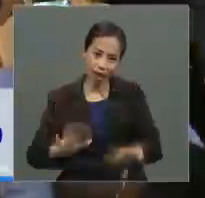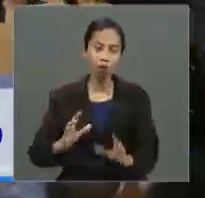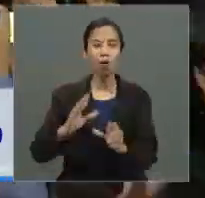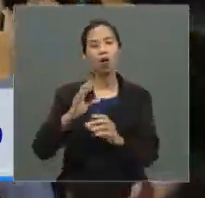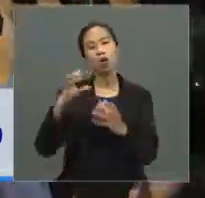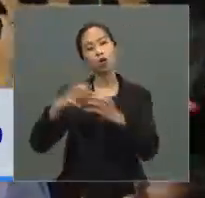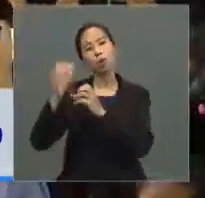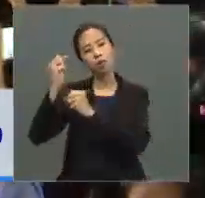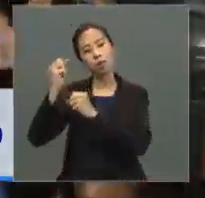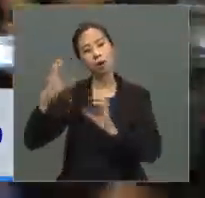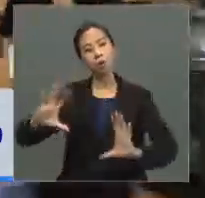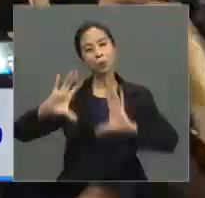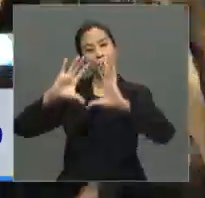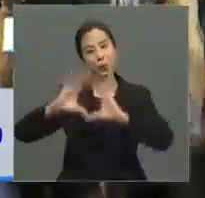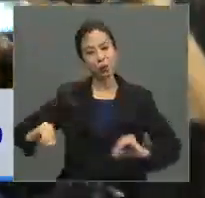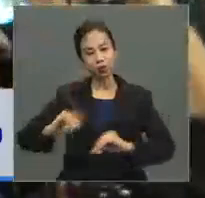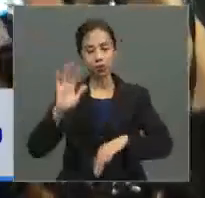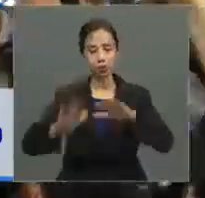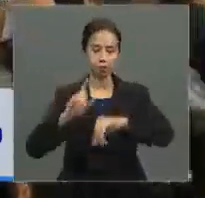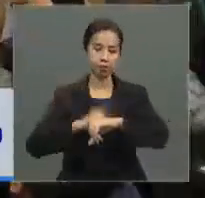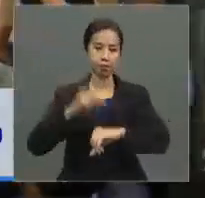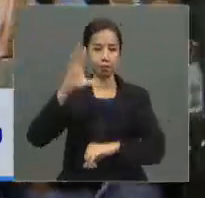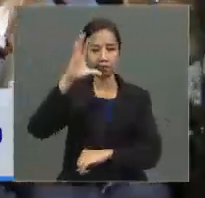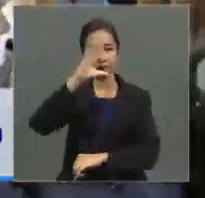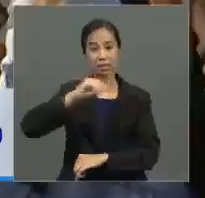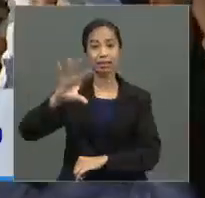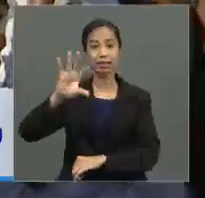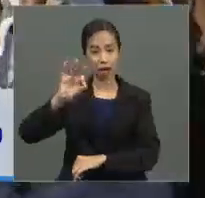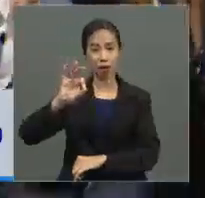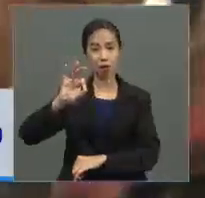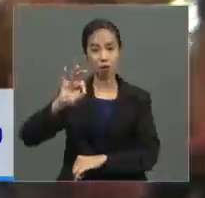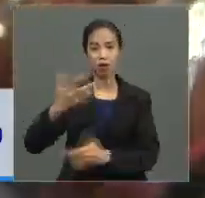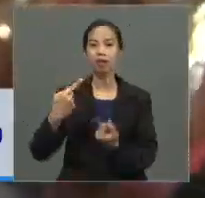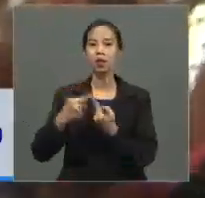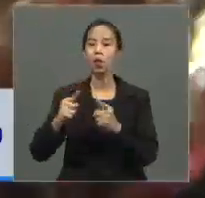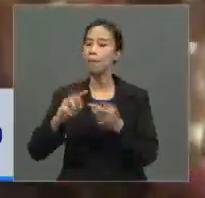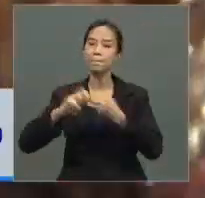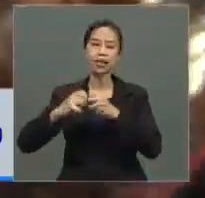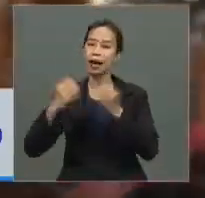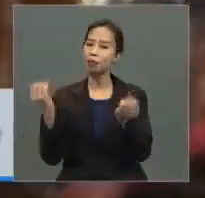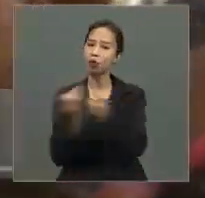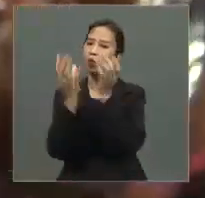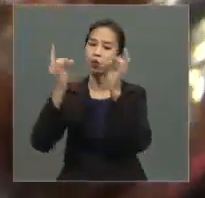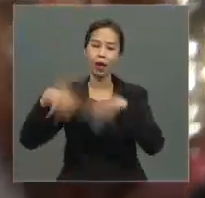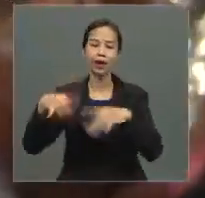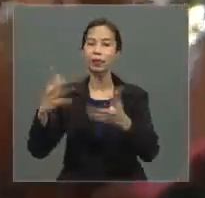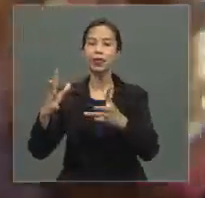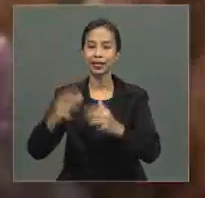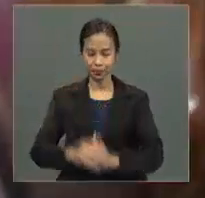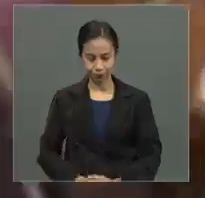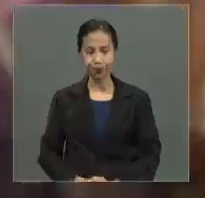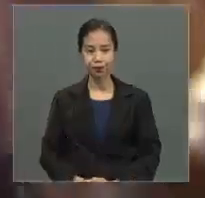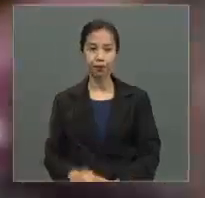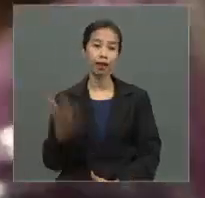ไปเมื่อเวลา 21:00โดยไม่มีเหตุการณ์รุนแรงเกิดขึ้นนะคะสำหรับการชุมนุมของคณะราษฎร